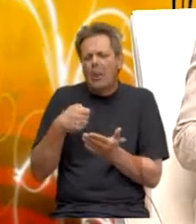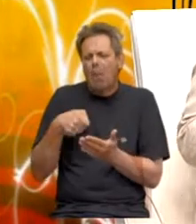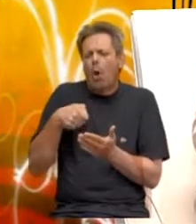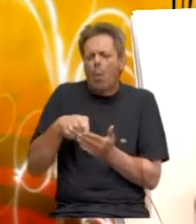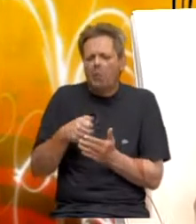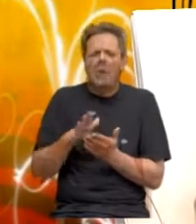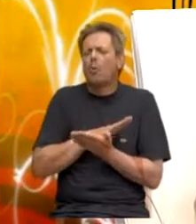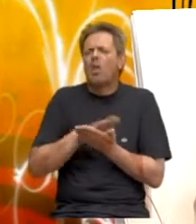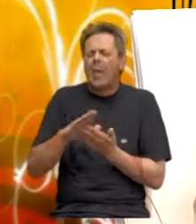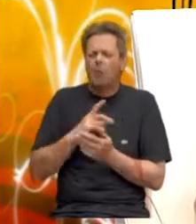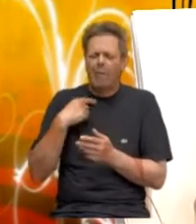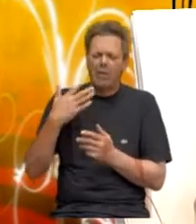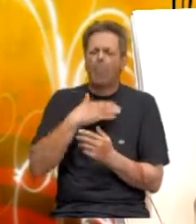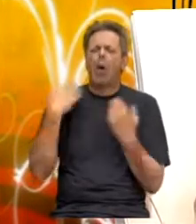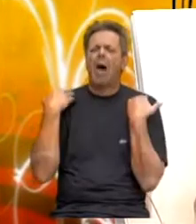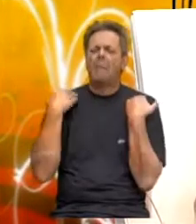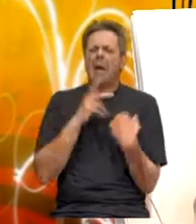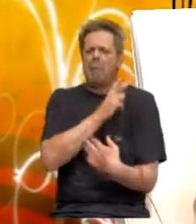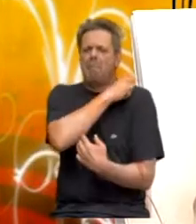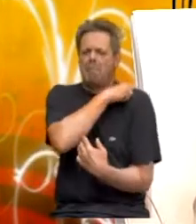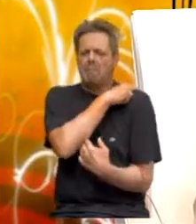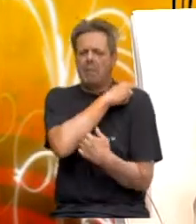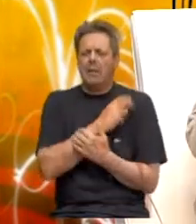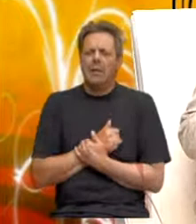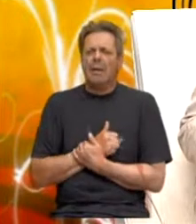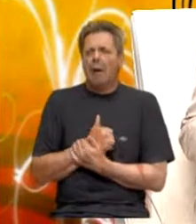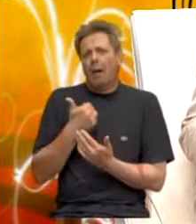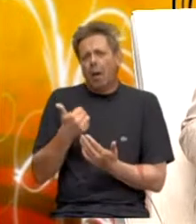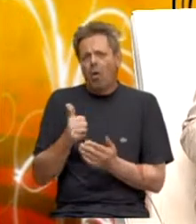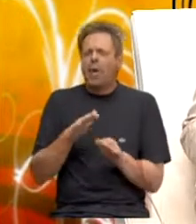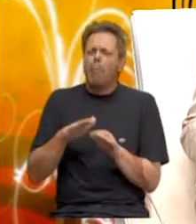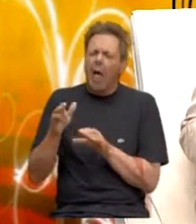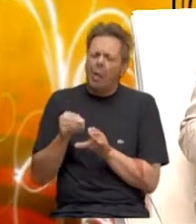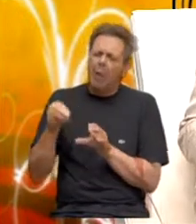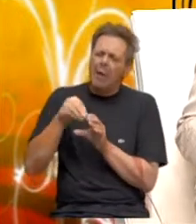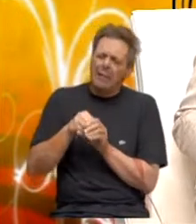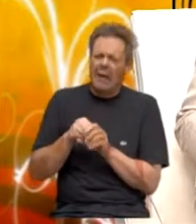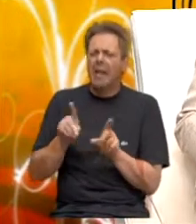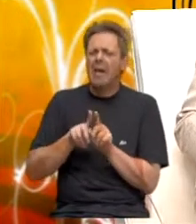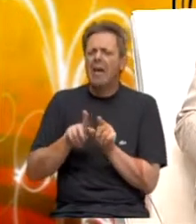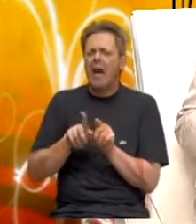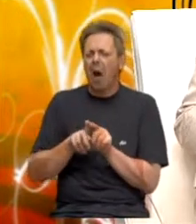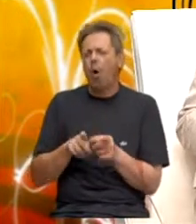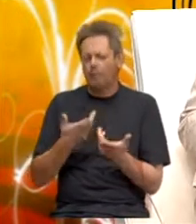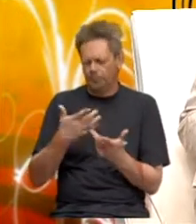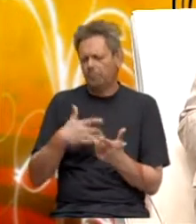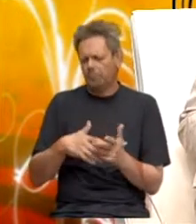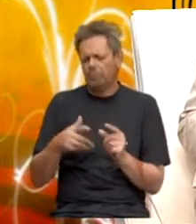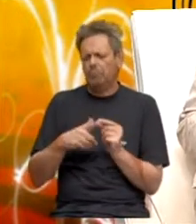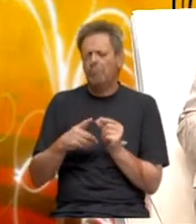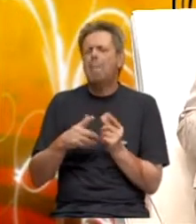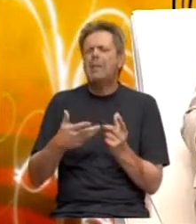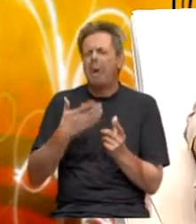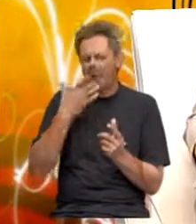na rame. A zapravo je tendencija da se oni polako implantiraju isto koji pacemaker u trbušnu šupljinu ili u